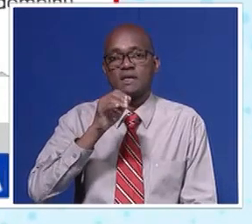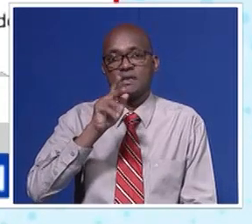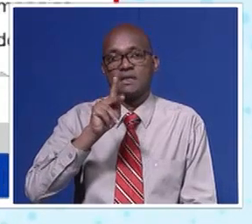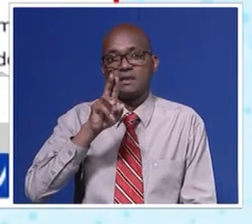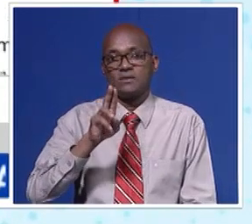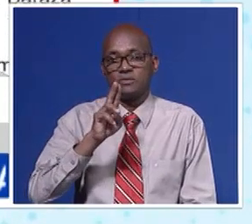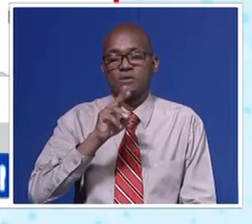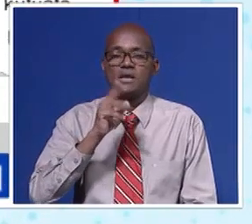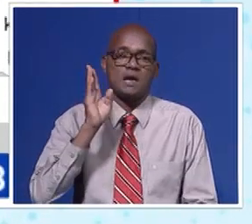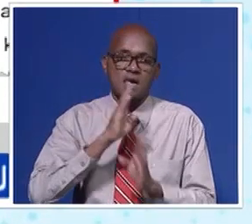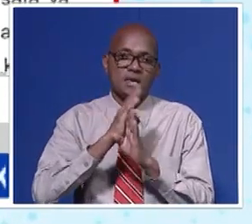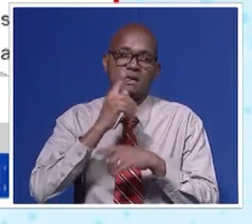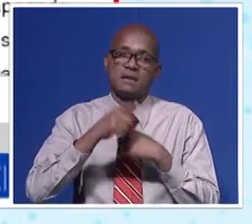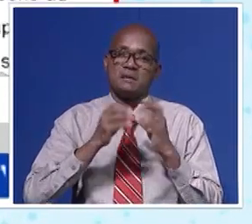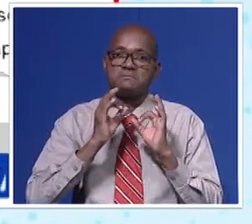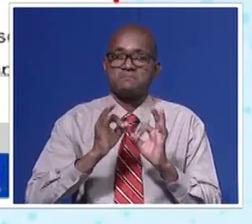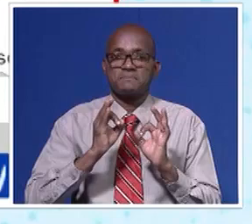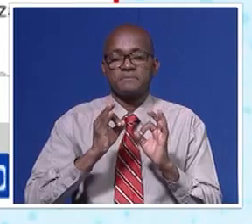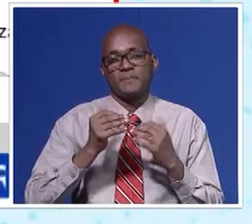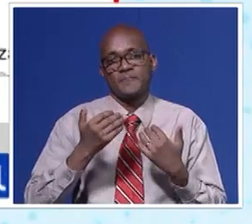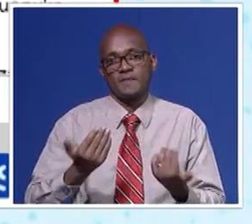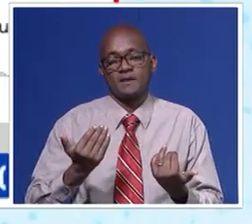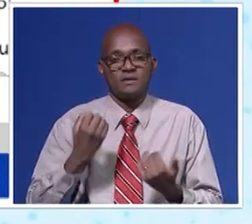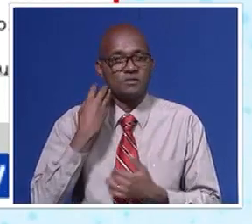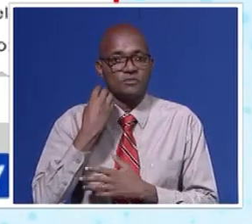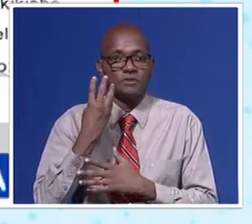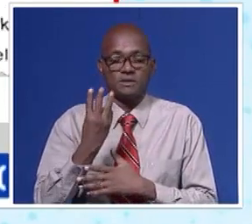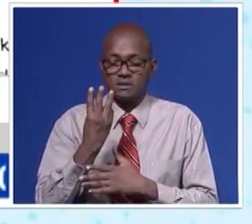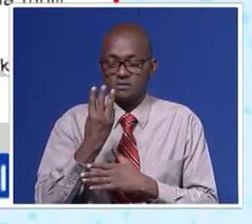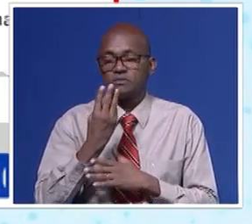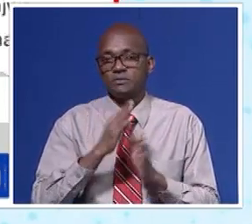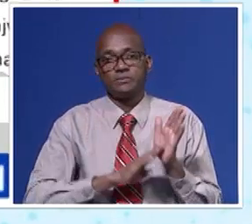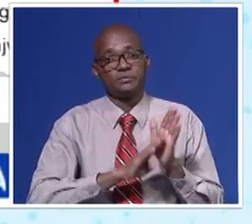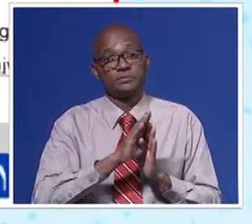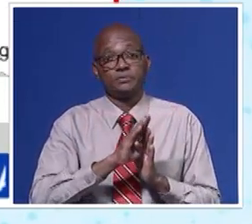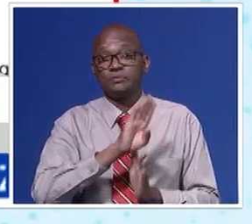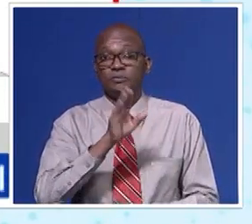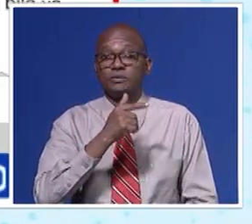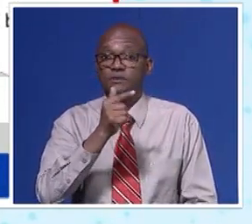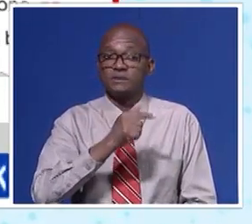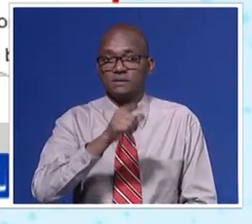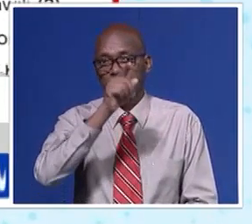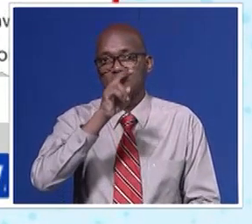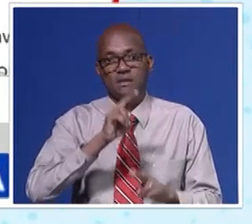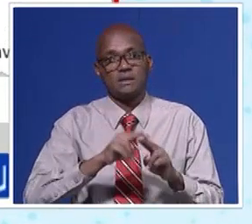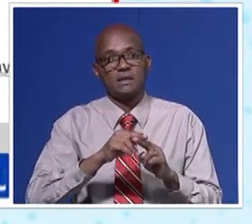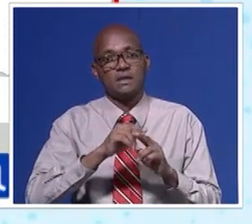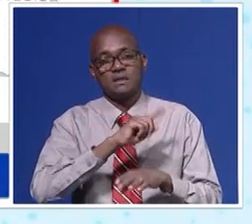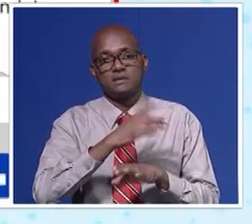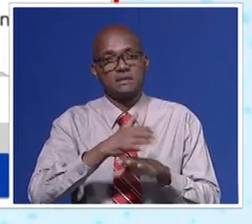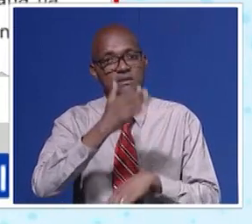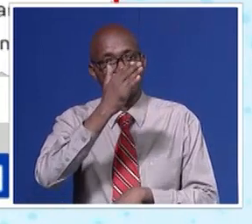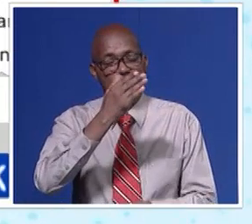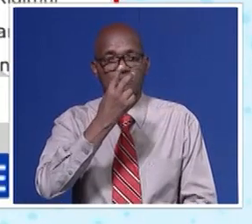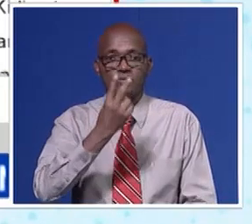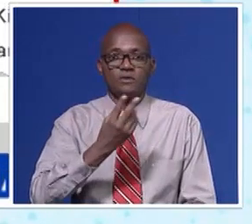zao zinaendelea vizuri. Taarifa hiyo inasema wagonjwa watatu walioongezeka wote ni Watanzania wakazi wa Zanzibar, wawili wakiwa ni